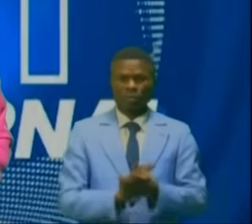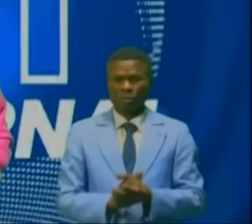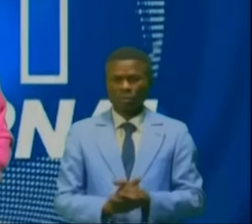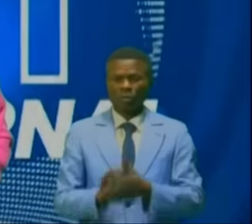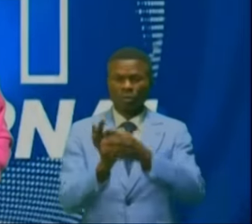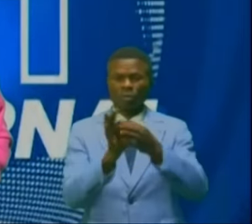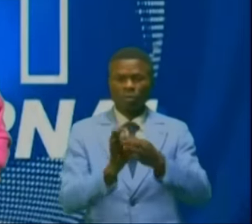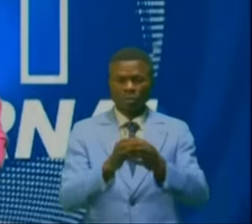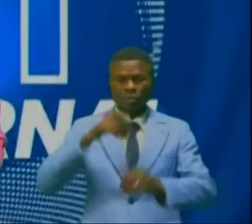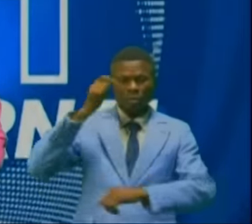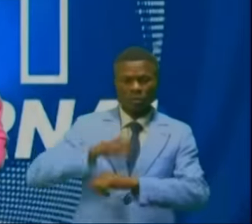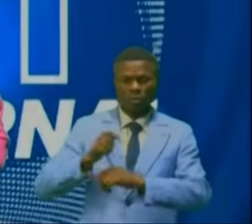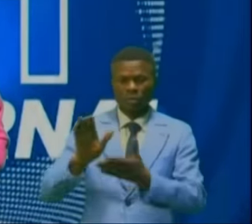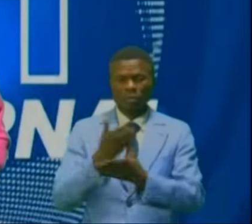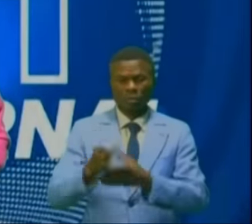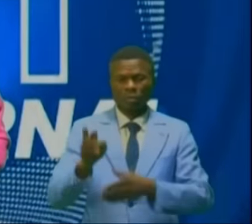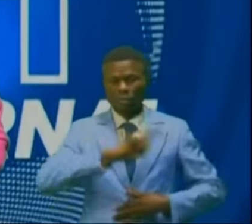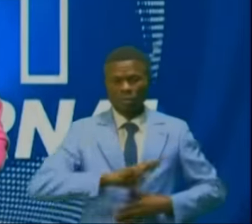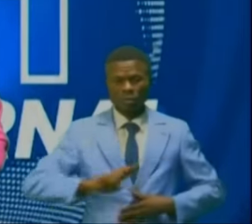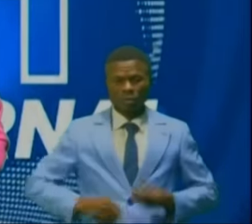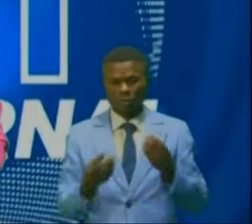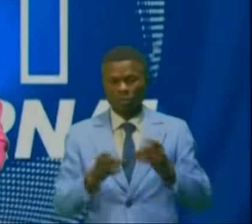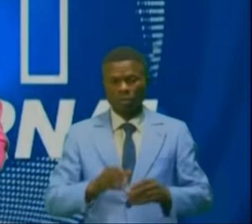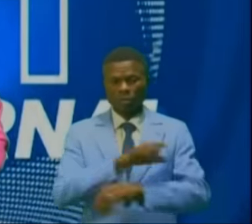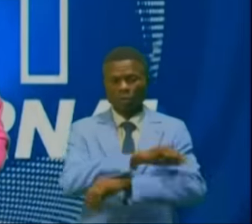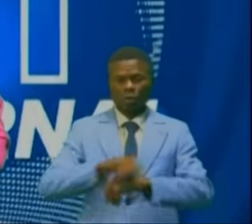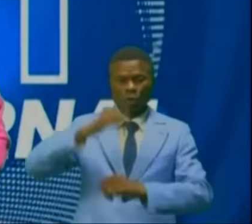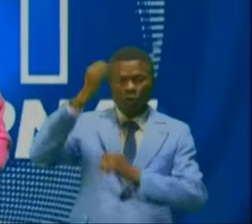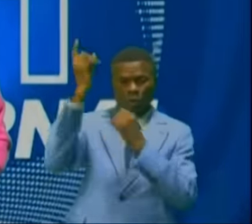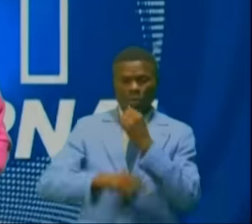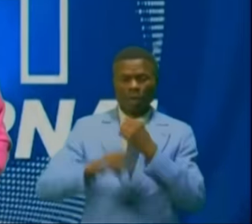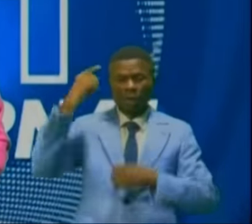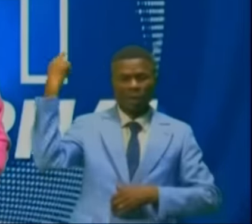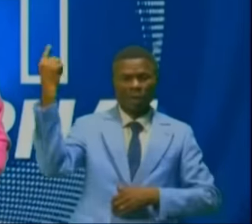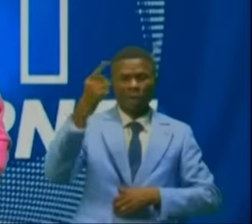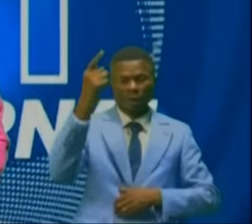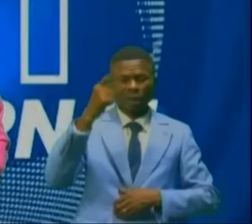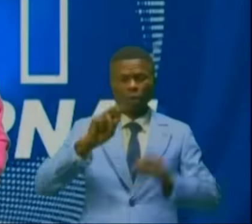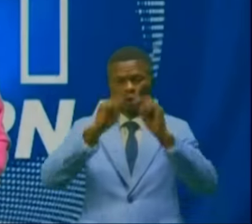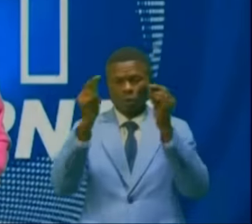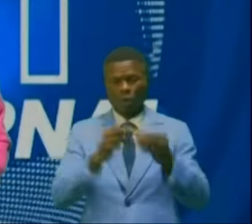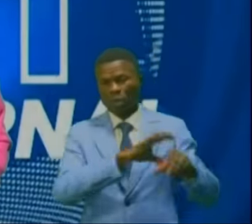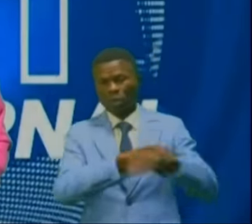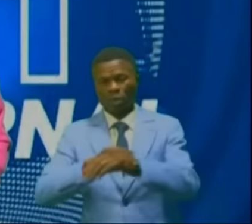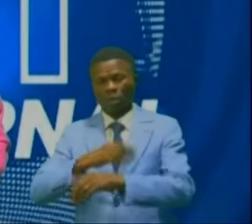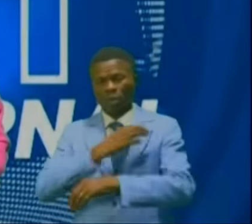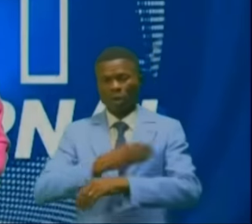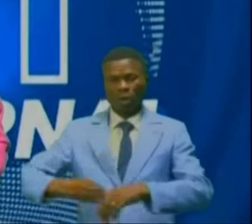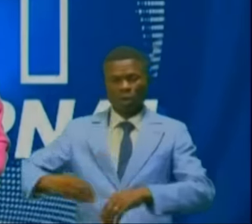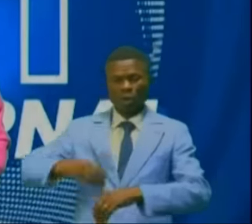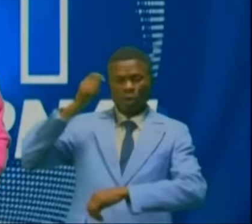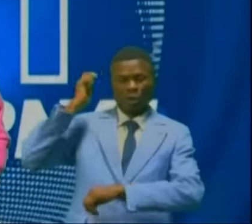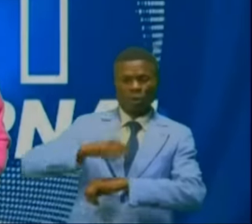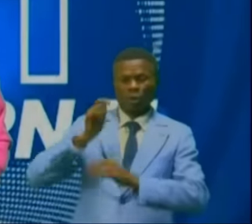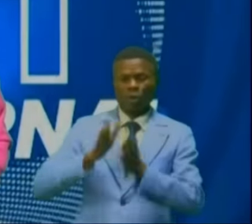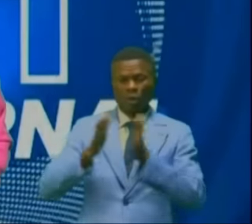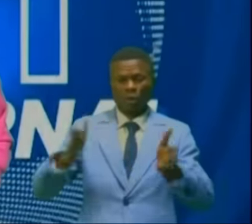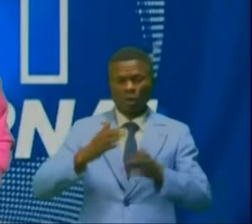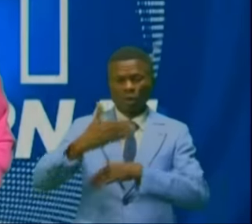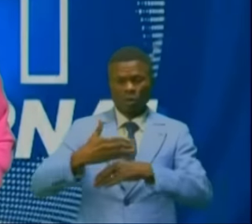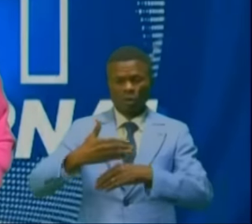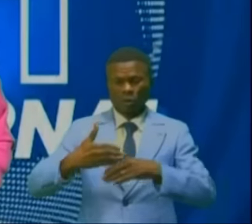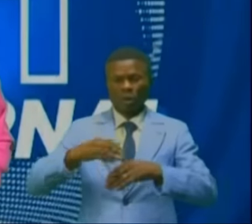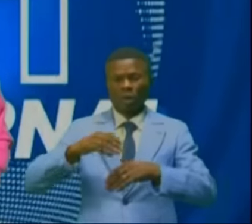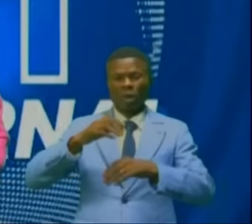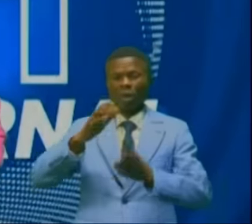Coopération judiciaire entre la RDC et la Cour pénale internationale. Une délégation conduite par le procureur général près le parquet de la